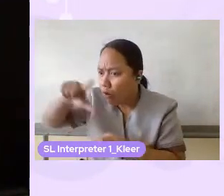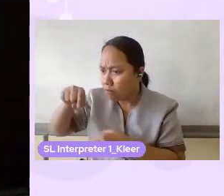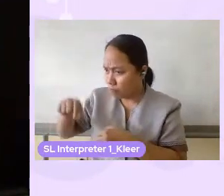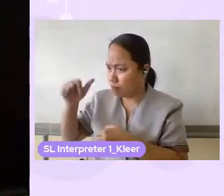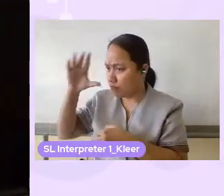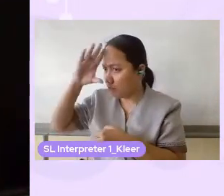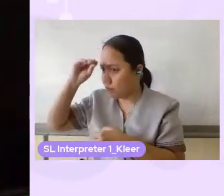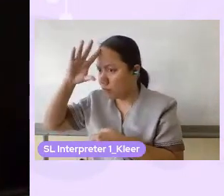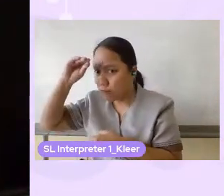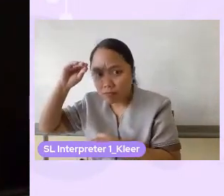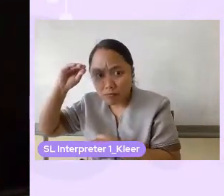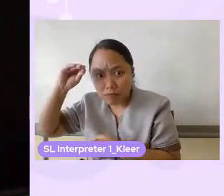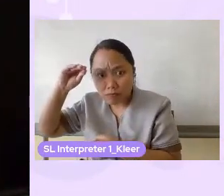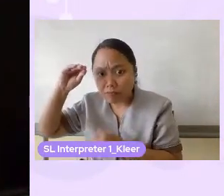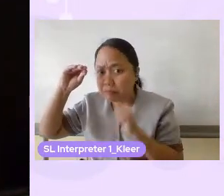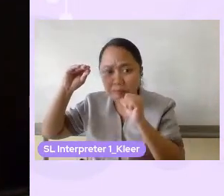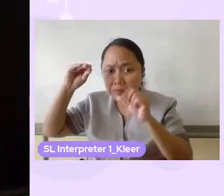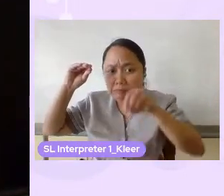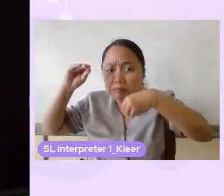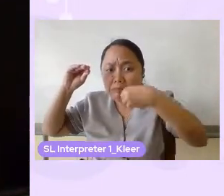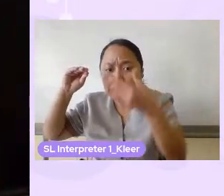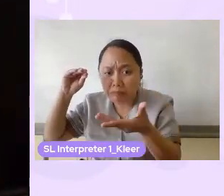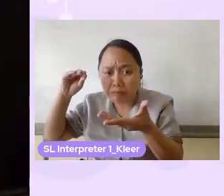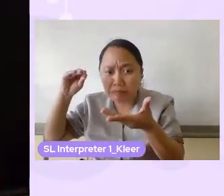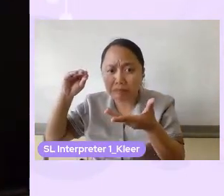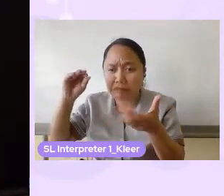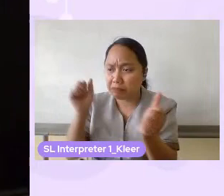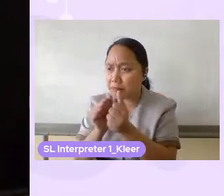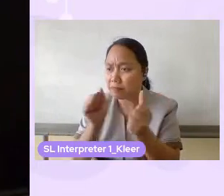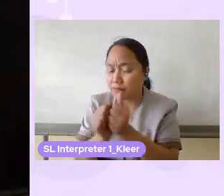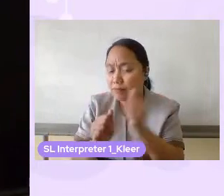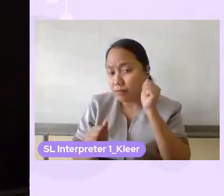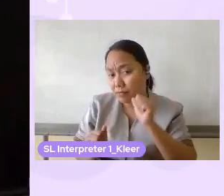hindi na bibigay at nasasali yung lens ng kababaihan.